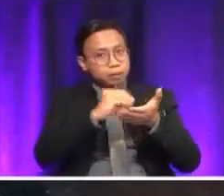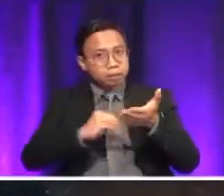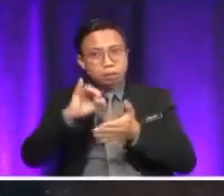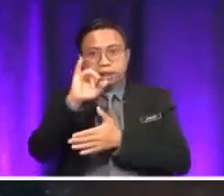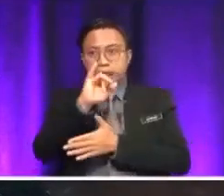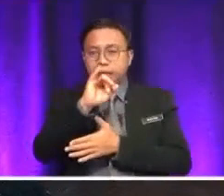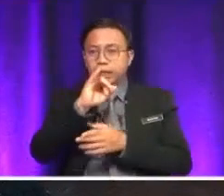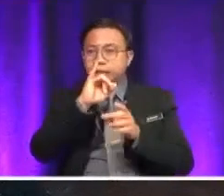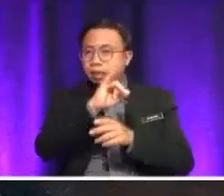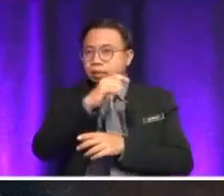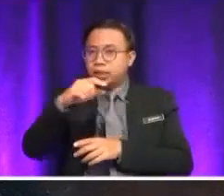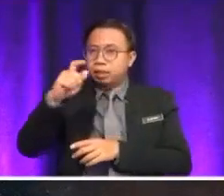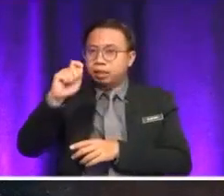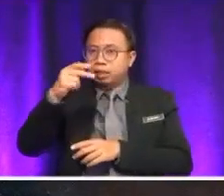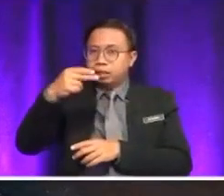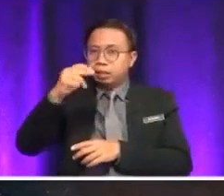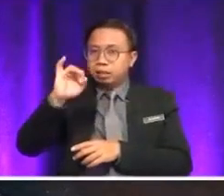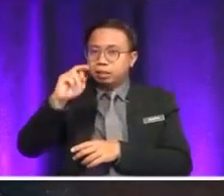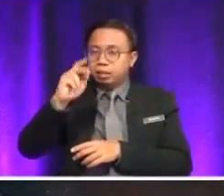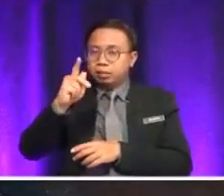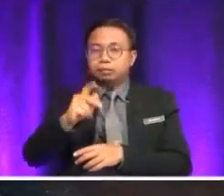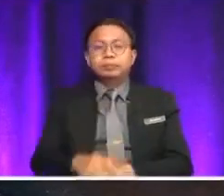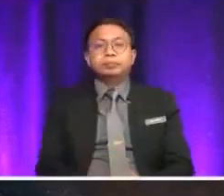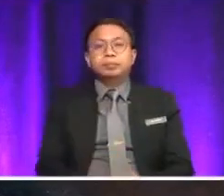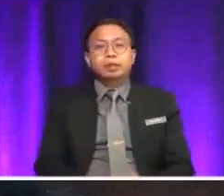Sila tulis sekarang. Okey, tulis dulu.